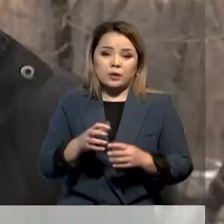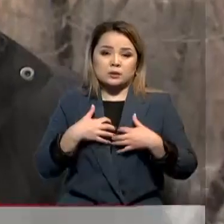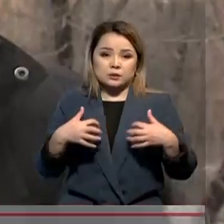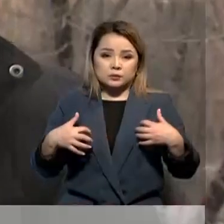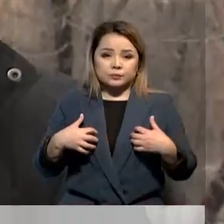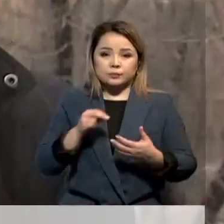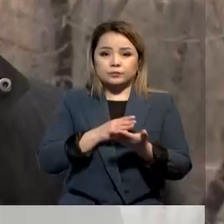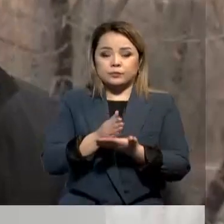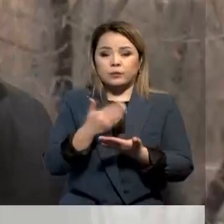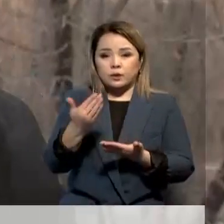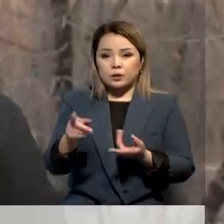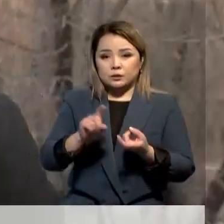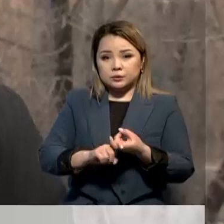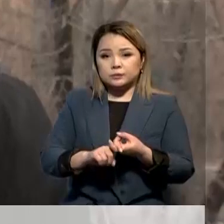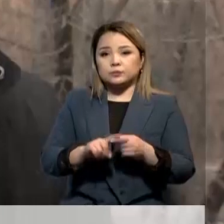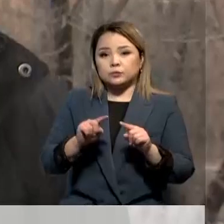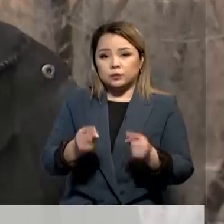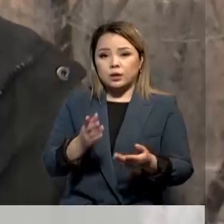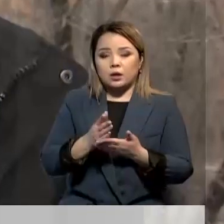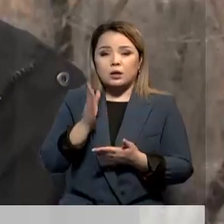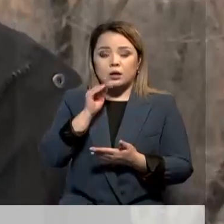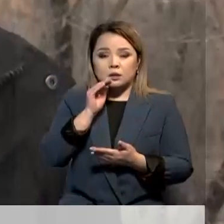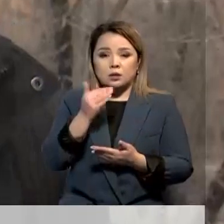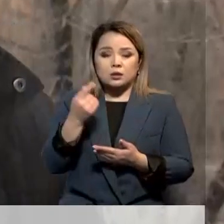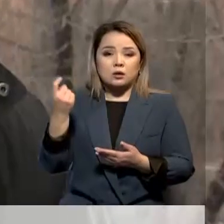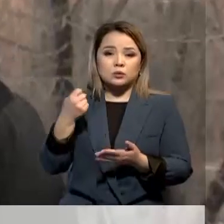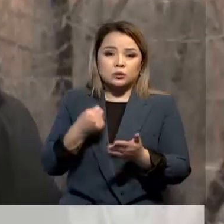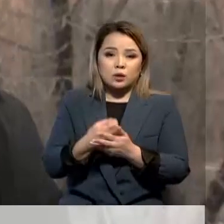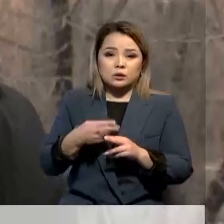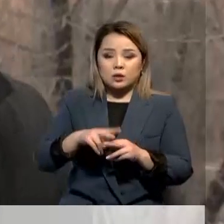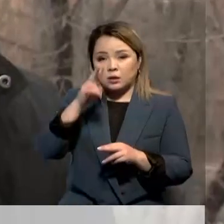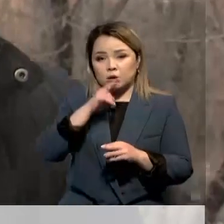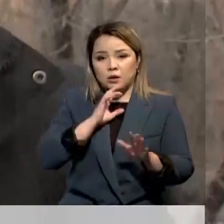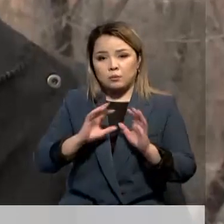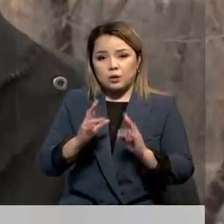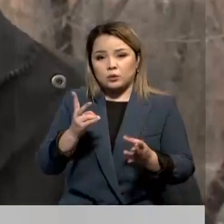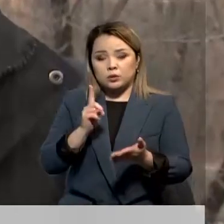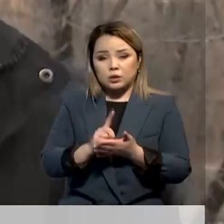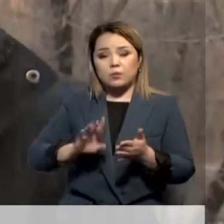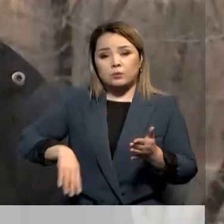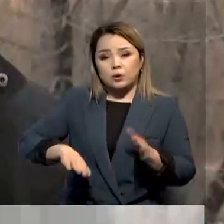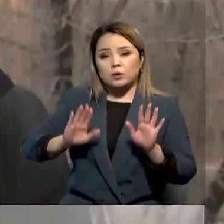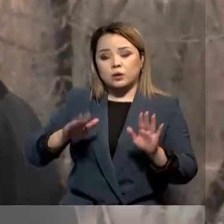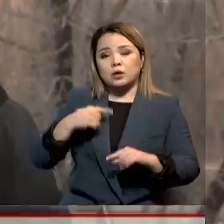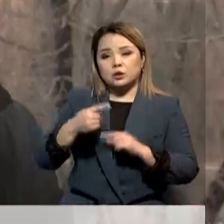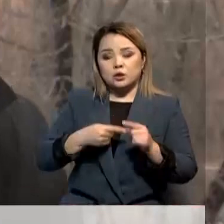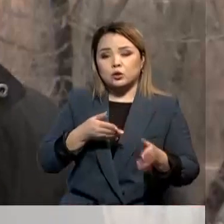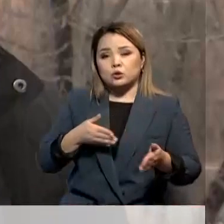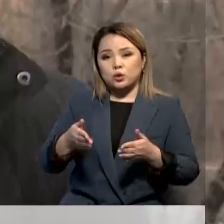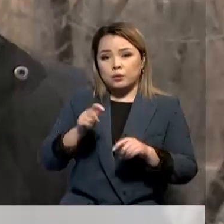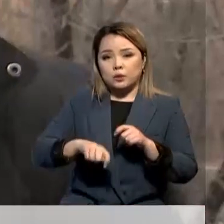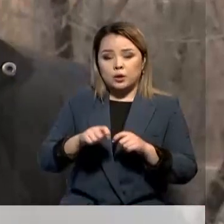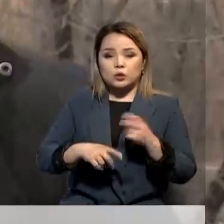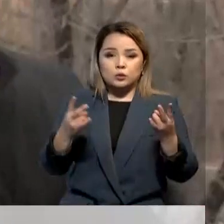Ветеринарлық қызмет заң бойынша жұмыс істейтін болса, ұсталған иттердің иесі табылғанға дейін немесе екі ай бойы бағуы тиіс. Содан кейін ғана келесі жолдарды қарастыру